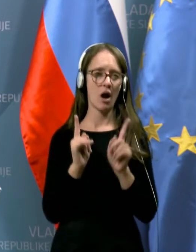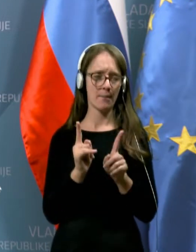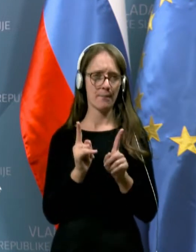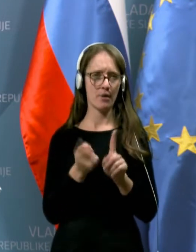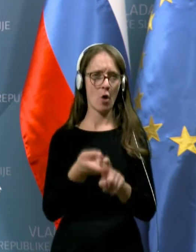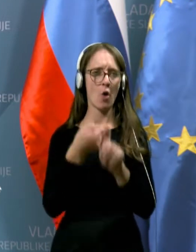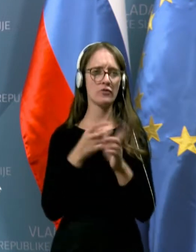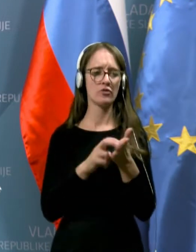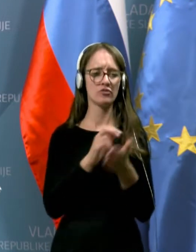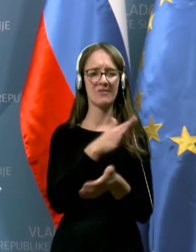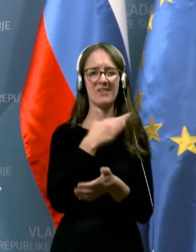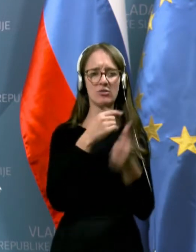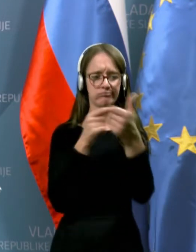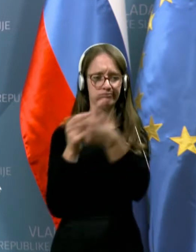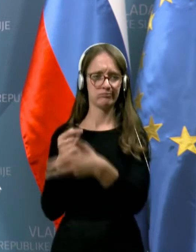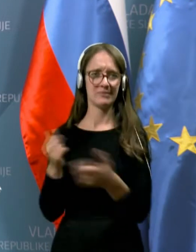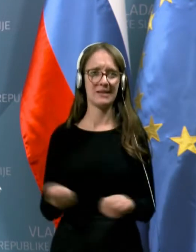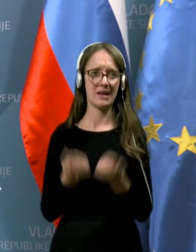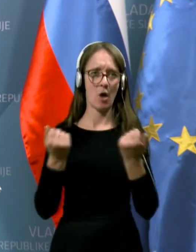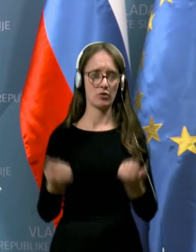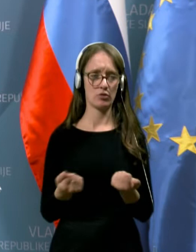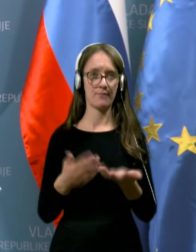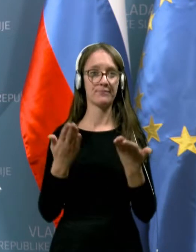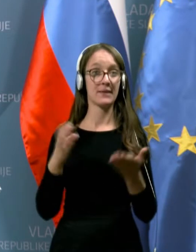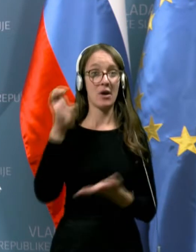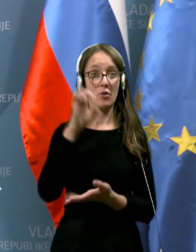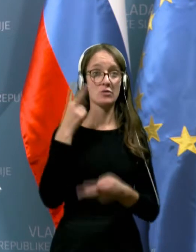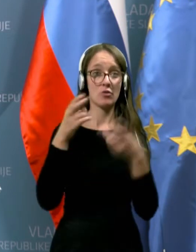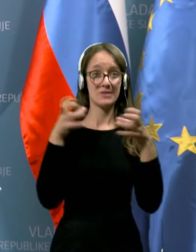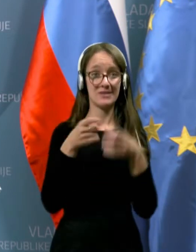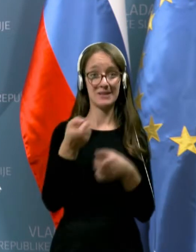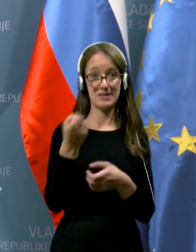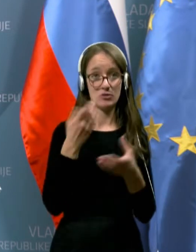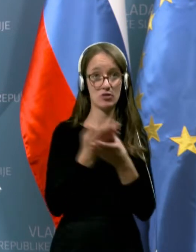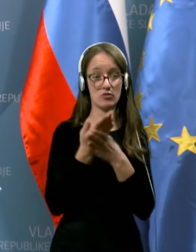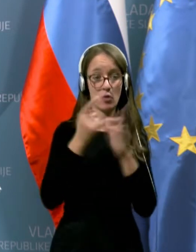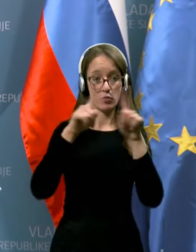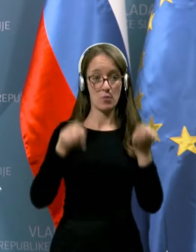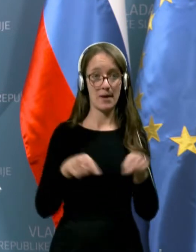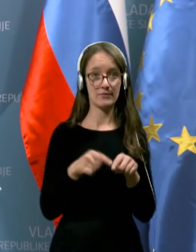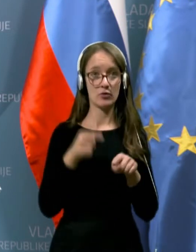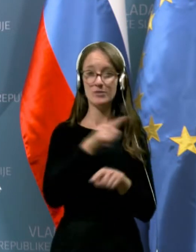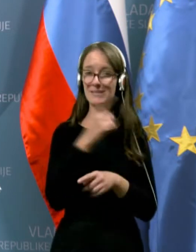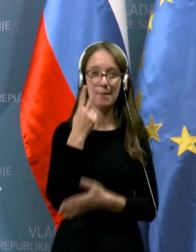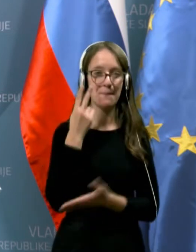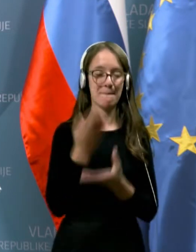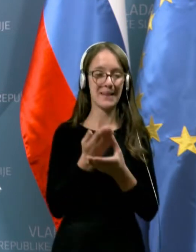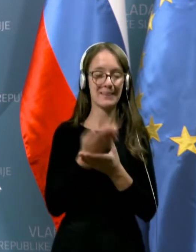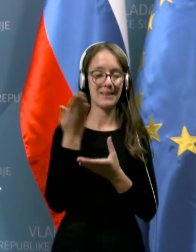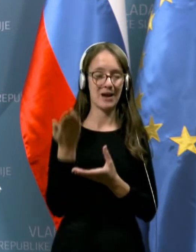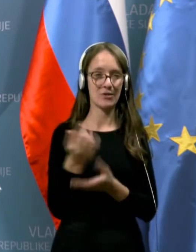odvisno še od vrsto drugih dejavnikov. Namreč Evropska komisija v tih skodičnem dokumentov ne predlaga samo